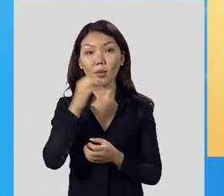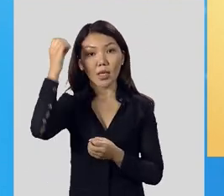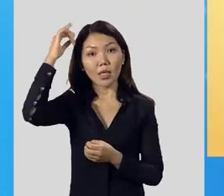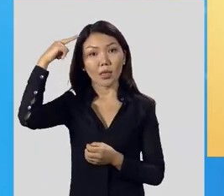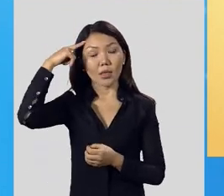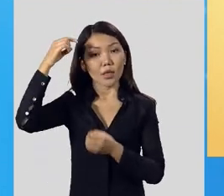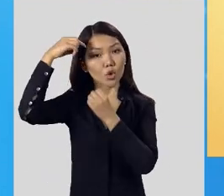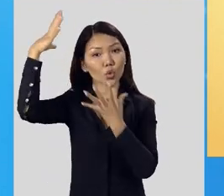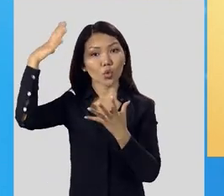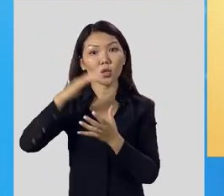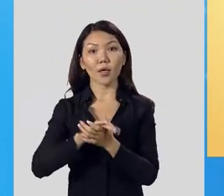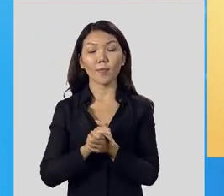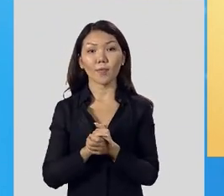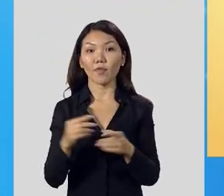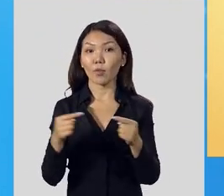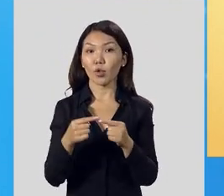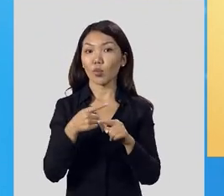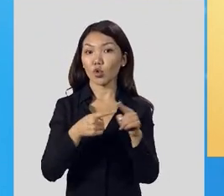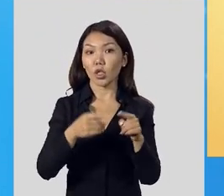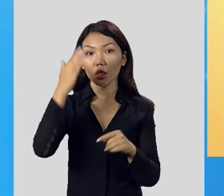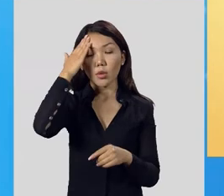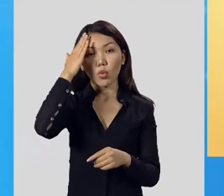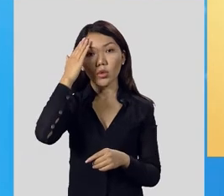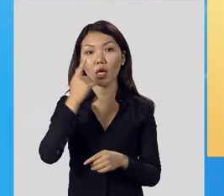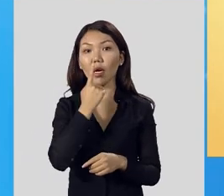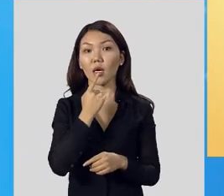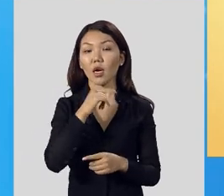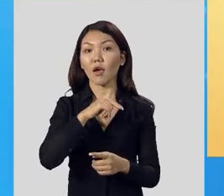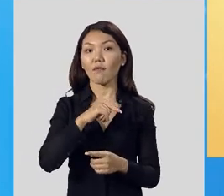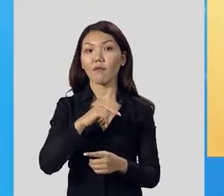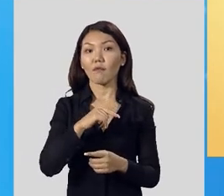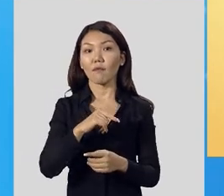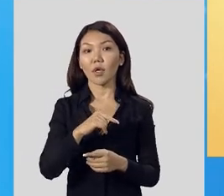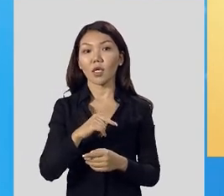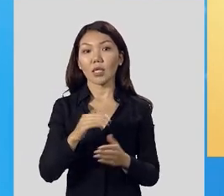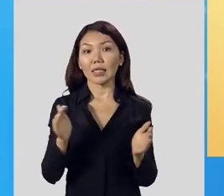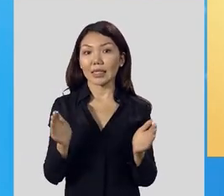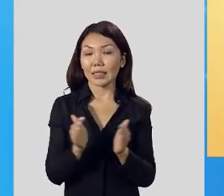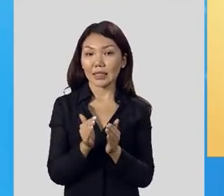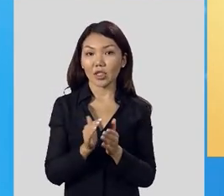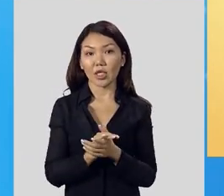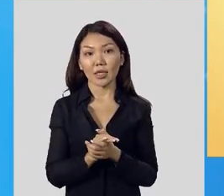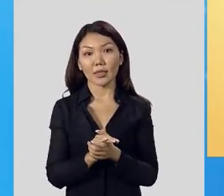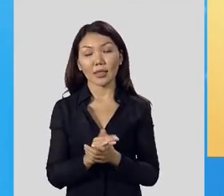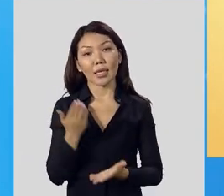определенной части мозга кровоток снижается или прекращается совсем.